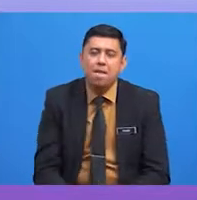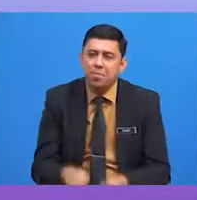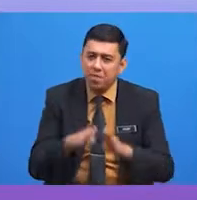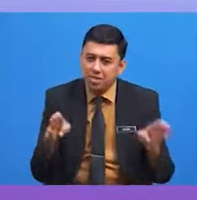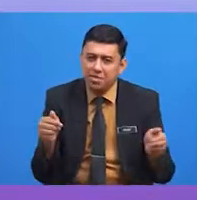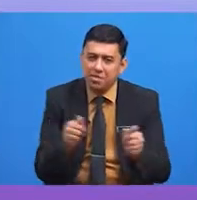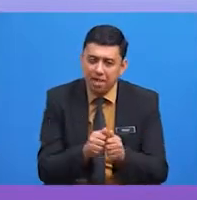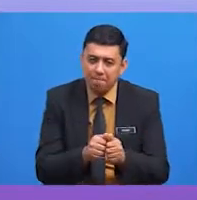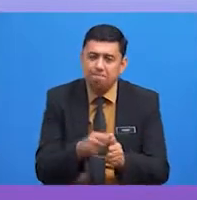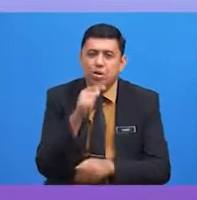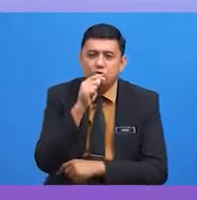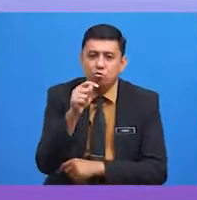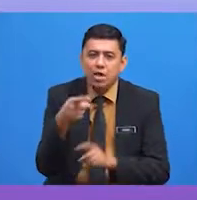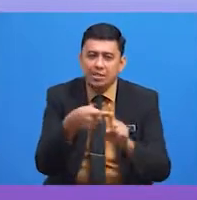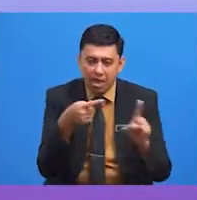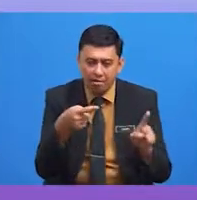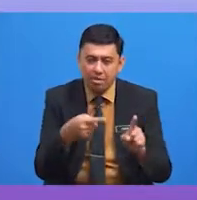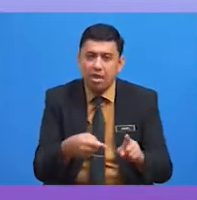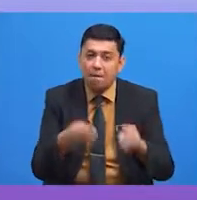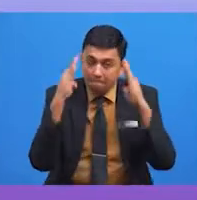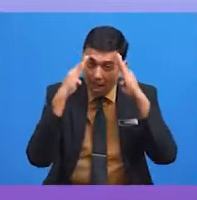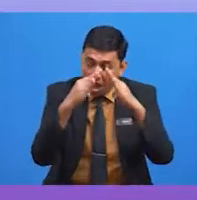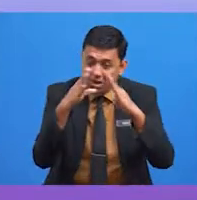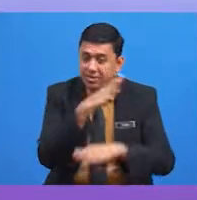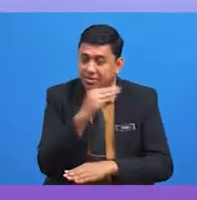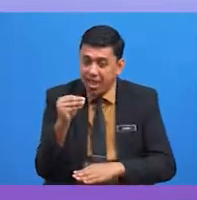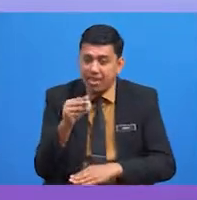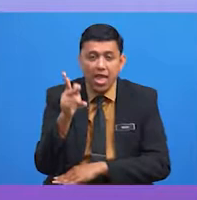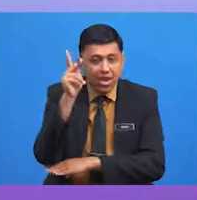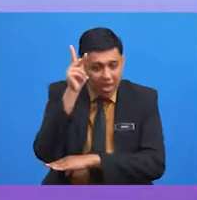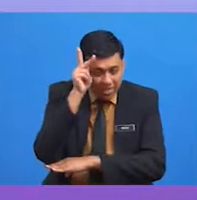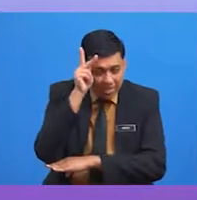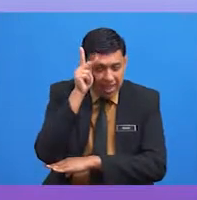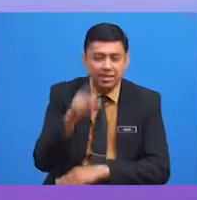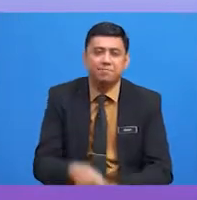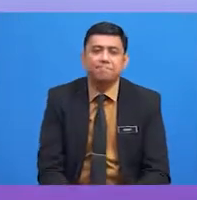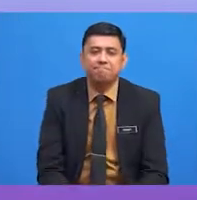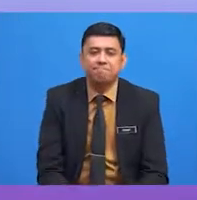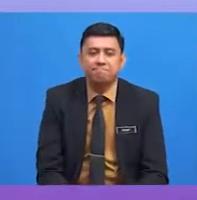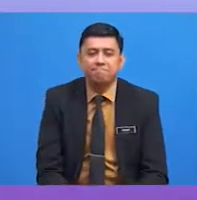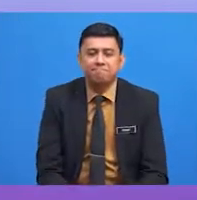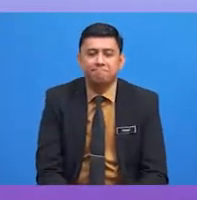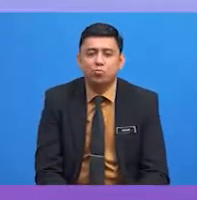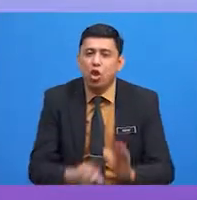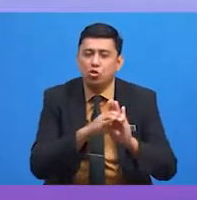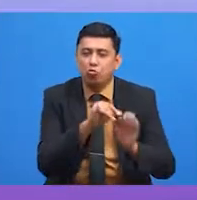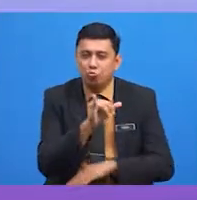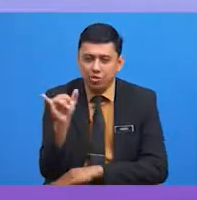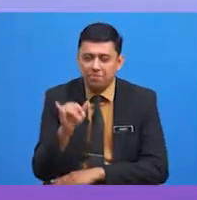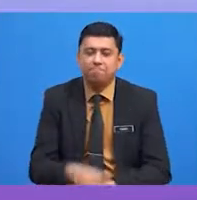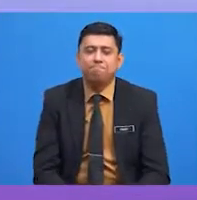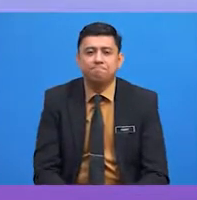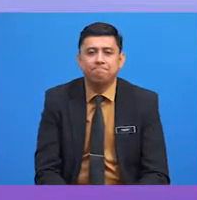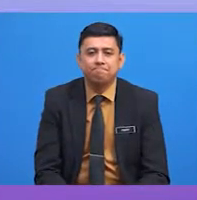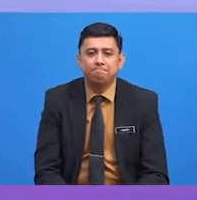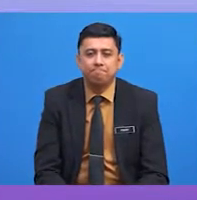berbeza dengan penutur dari Pahang dan Kelantan. Contoh ayat.